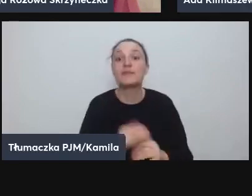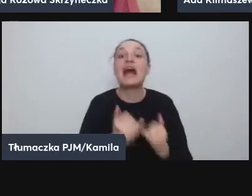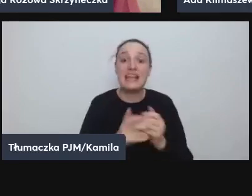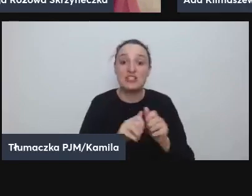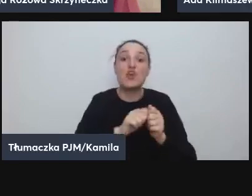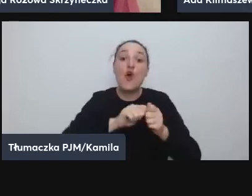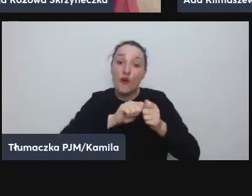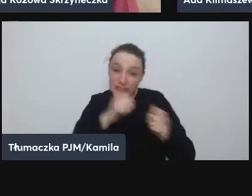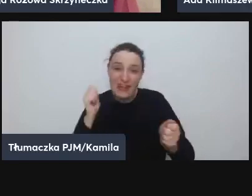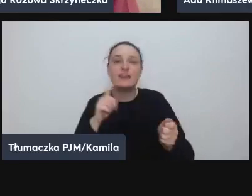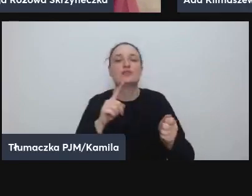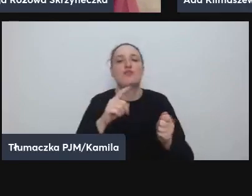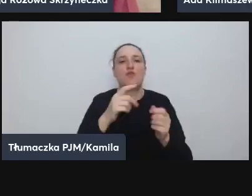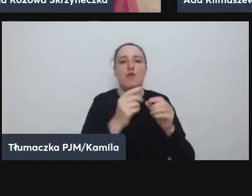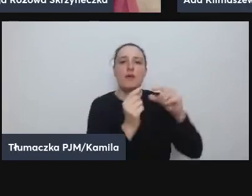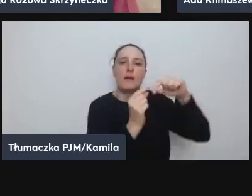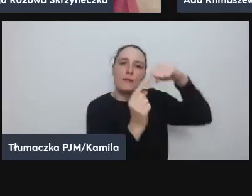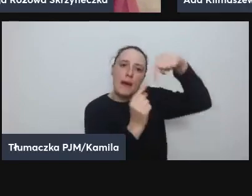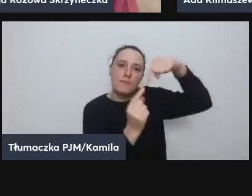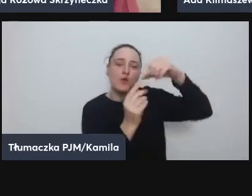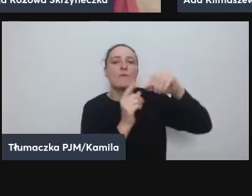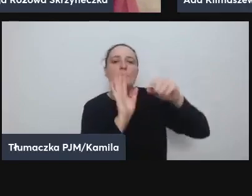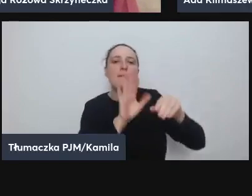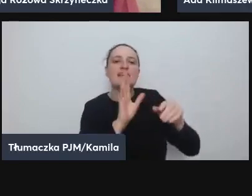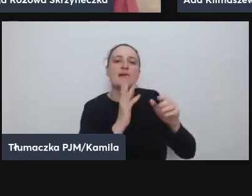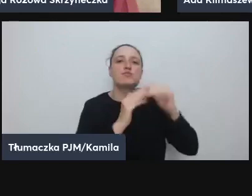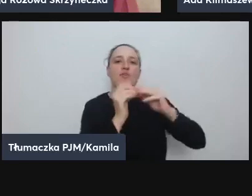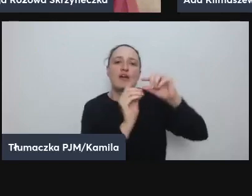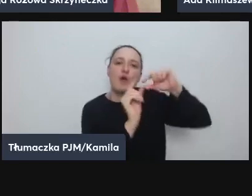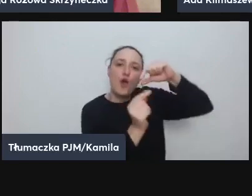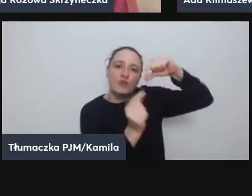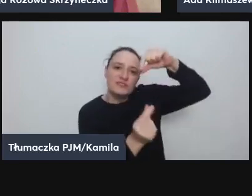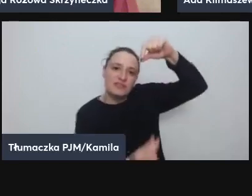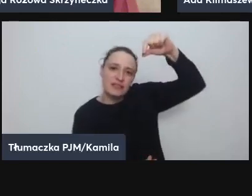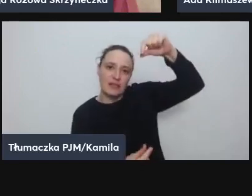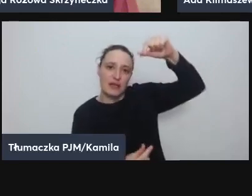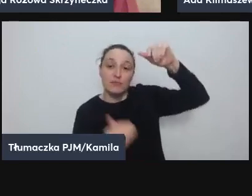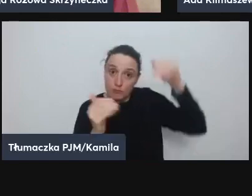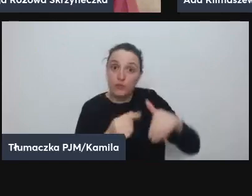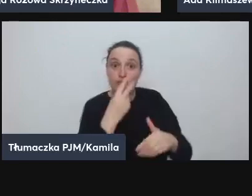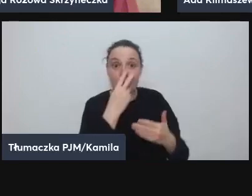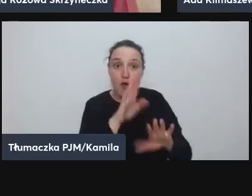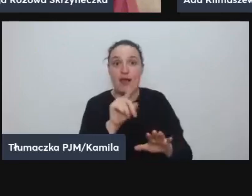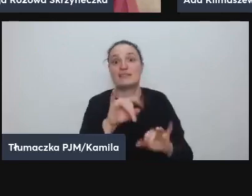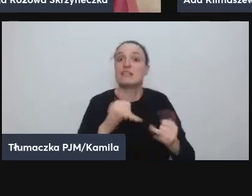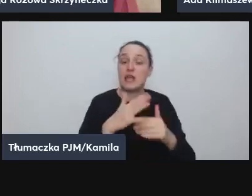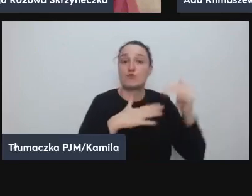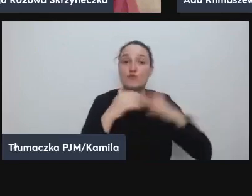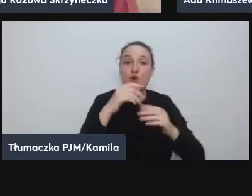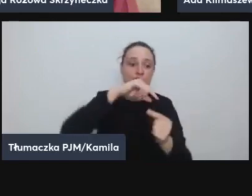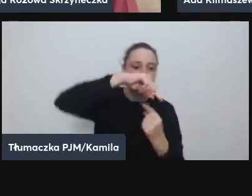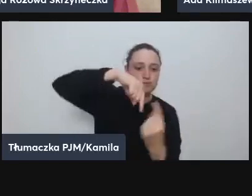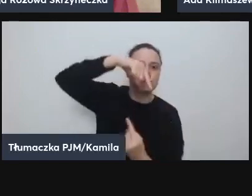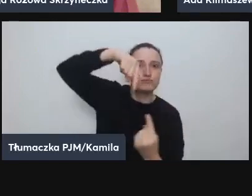się potem tak fajnie rozwija, przynajmniej te, które są tak zbudowane w ten sposób i fajnie można pokazać właśnie, jak on jest zbudowany i na czym polega ta chłonność